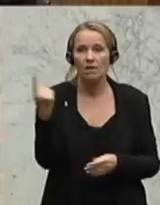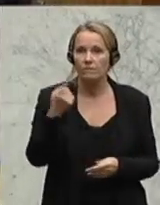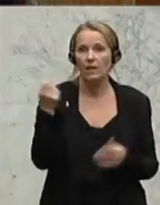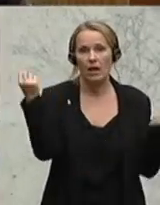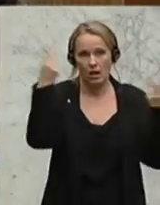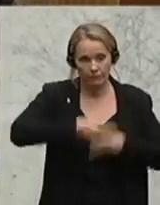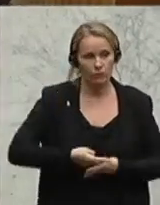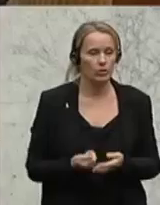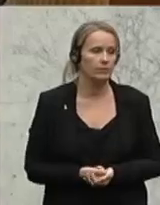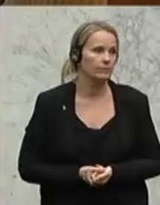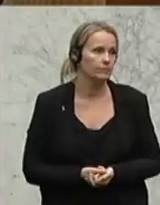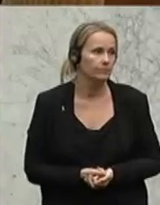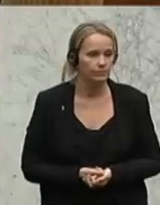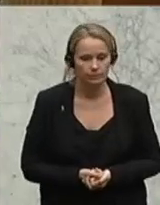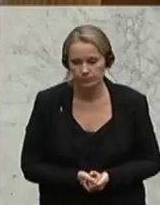stimmt dem zu?